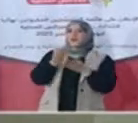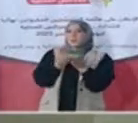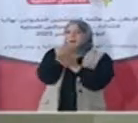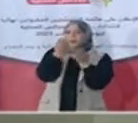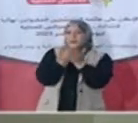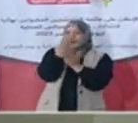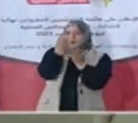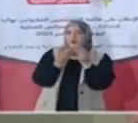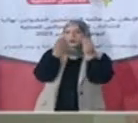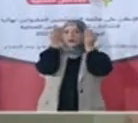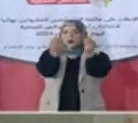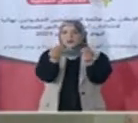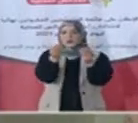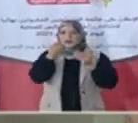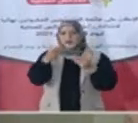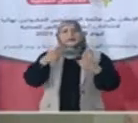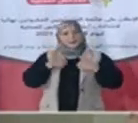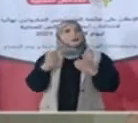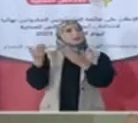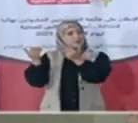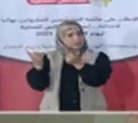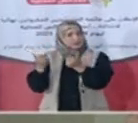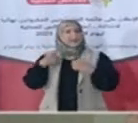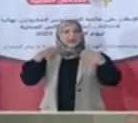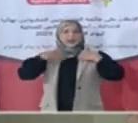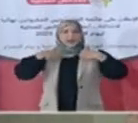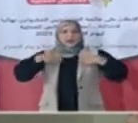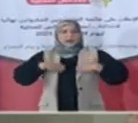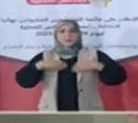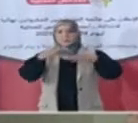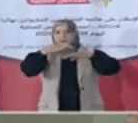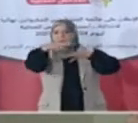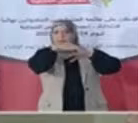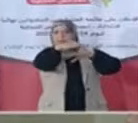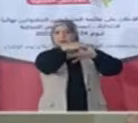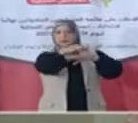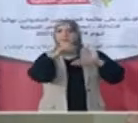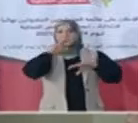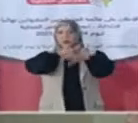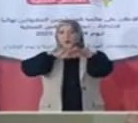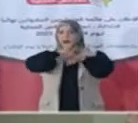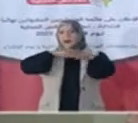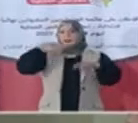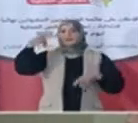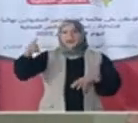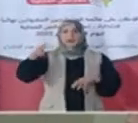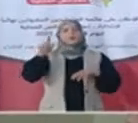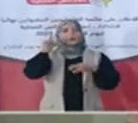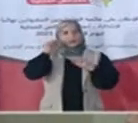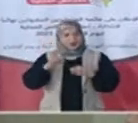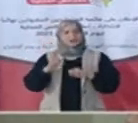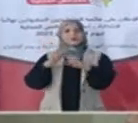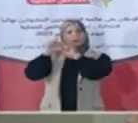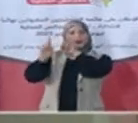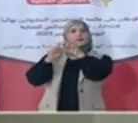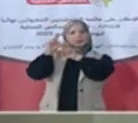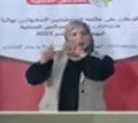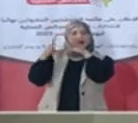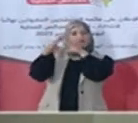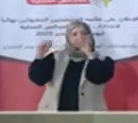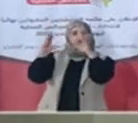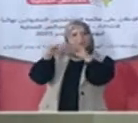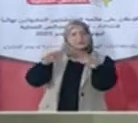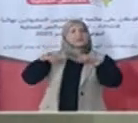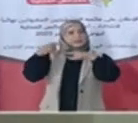في هذا الجانب، رأوا على ذمتهم أعضاء الهيئة الفرعية في الولاية متاعه والمنسق الجهوي متاع الهيئة في الولاية متاعه، أكثر من ذلك على